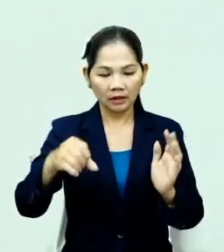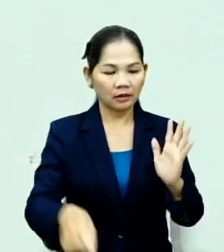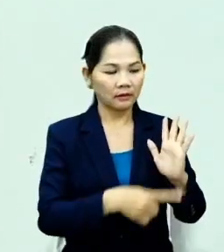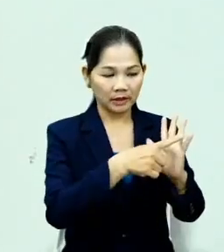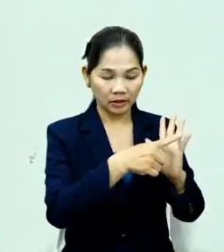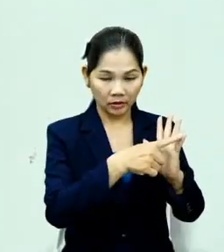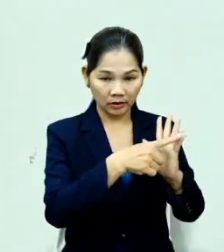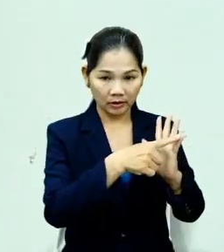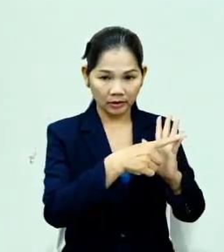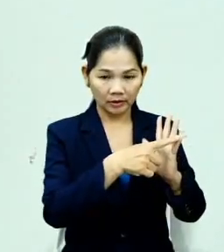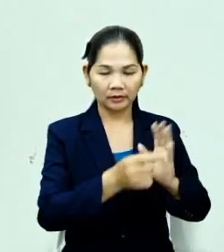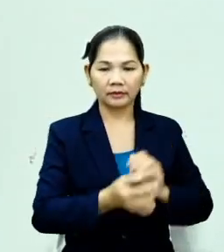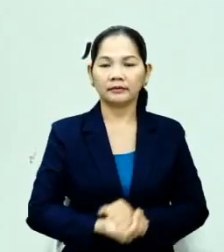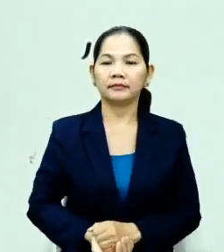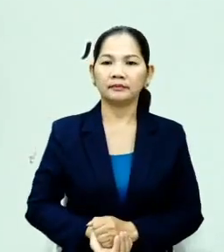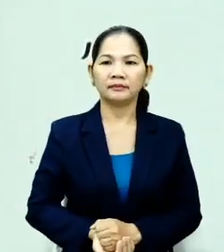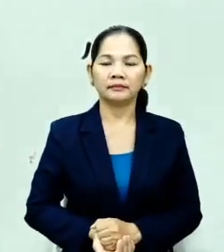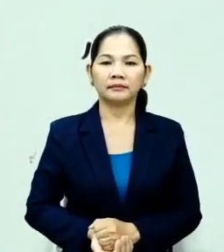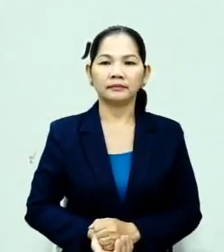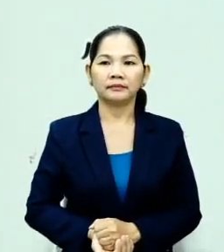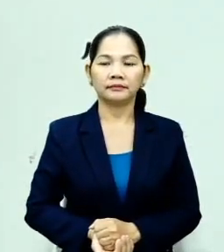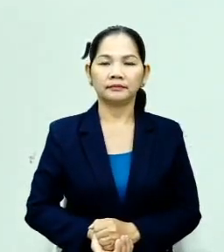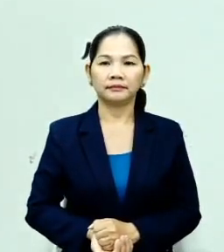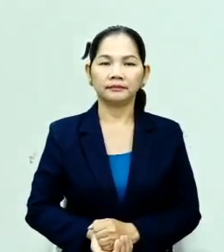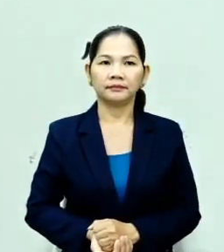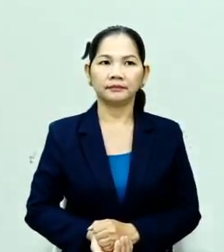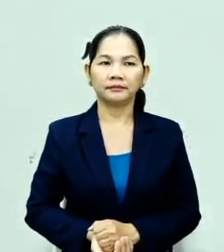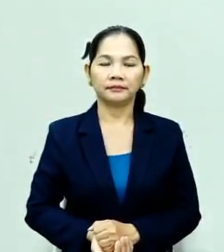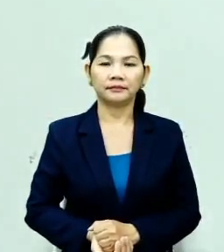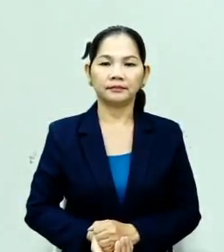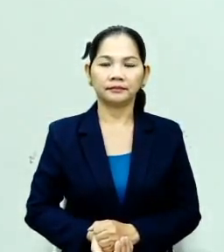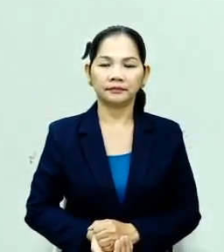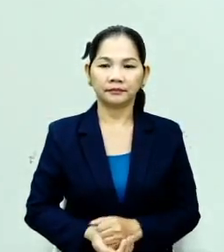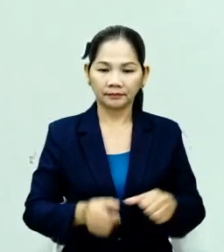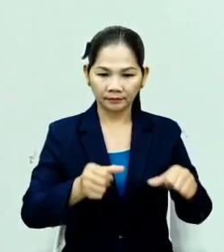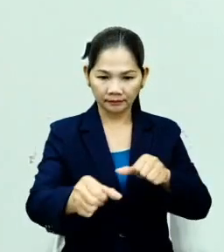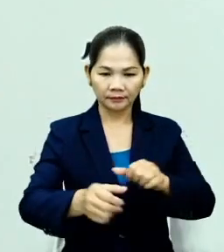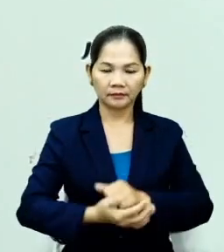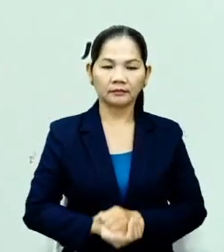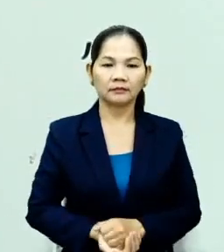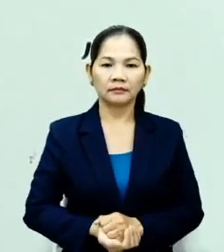ớ mình nhờ cha chim bắt to con